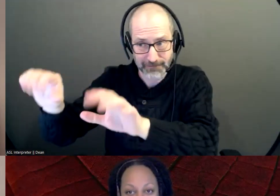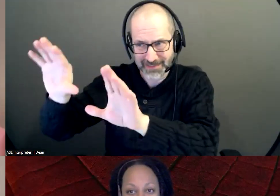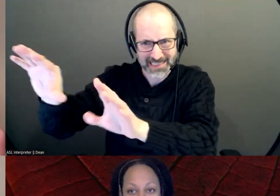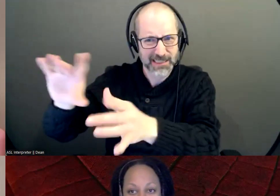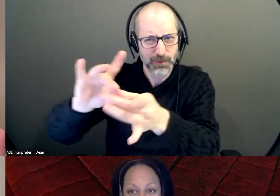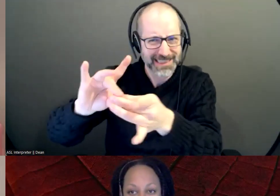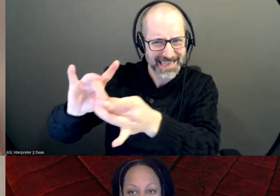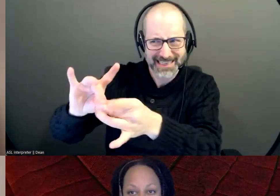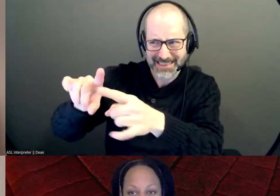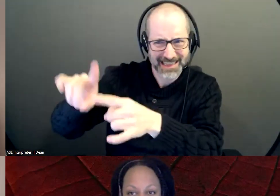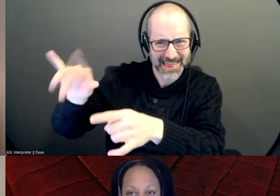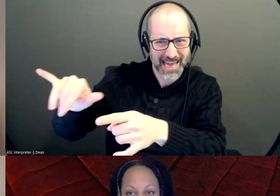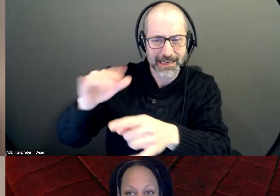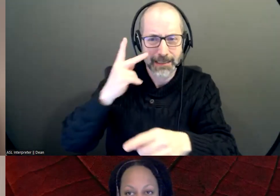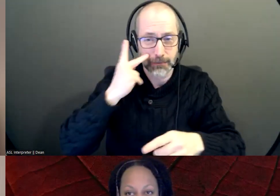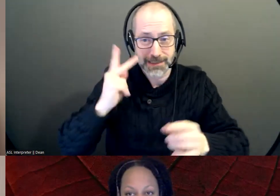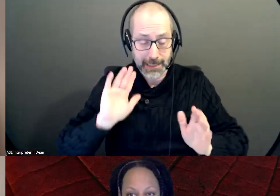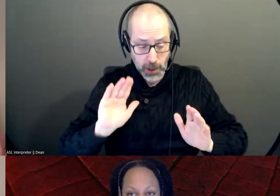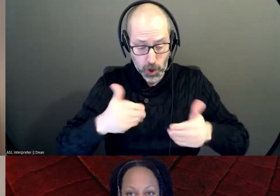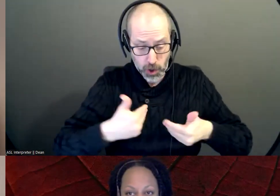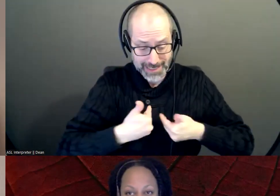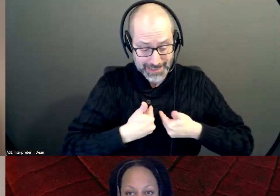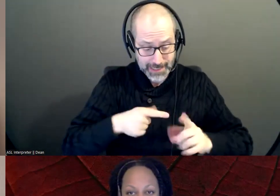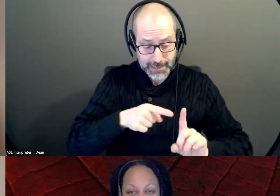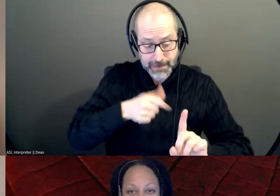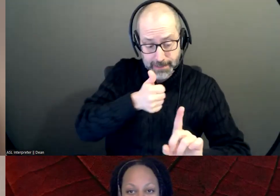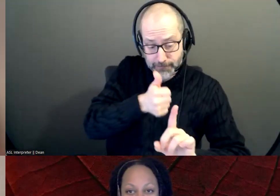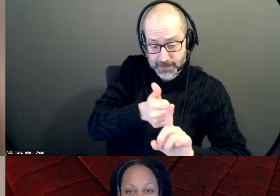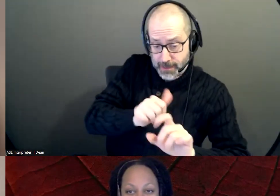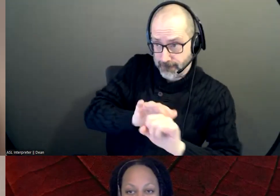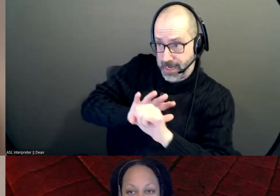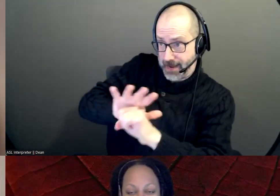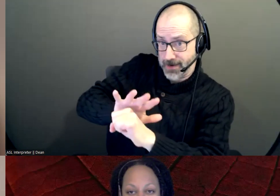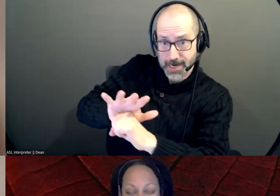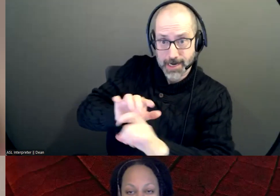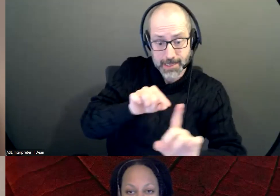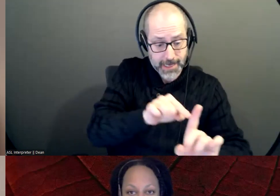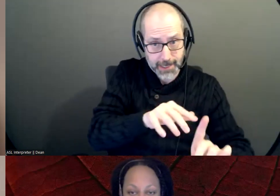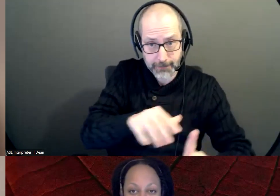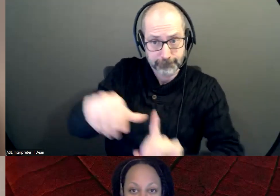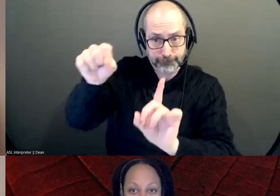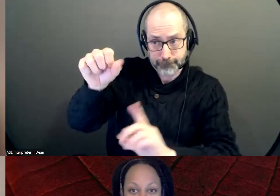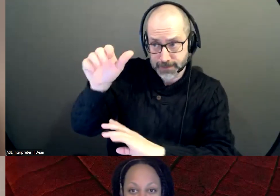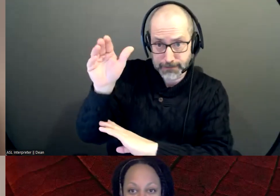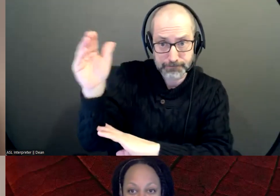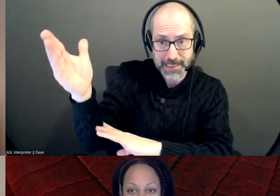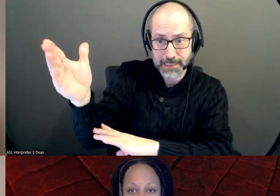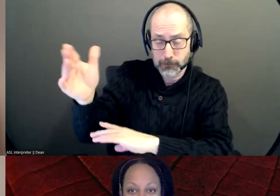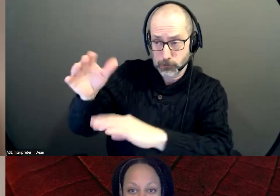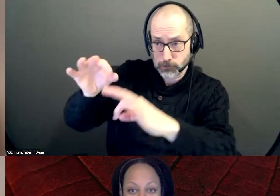see sort of occidentaux autistic self-advocates où l'on who voit are les speaking or who autodéfenseurs are adept with autistes sort of